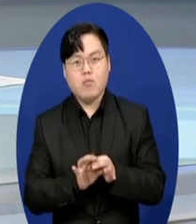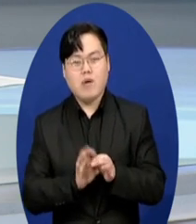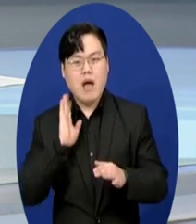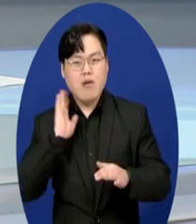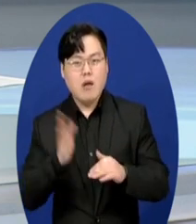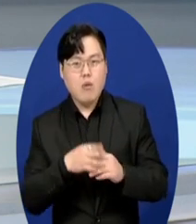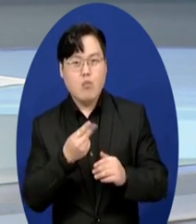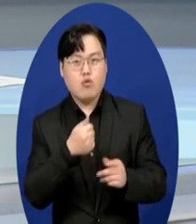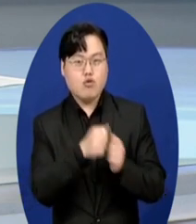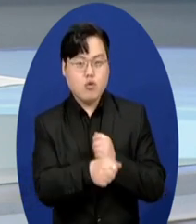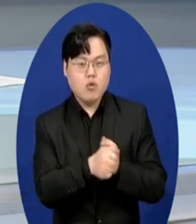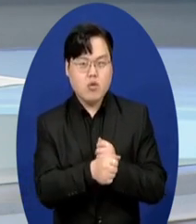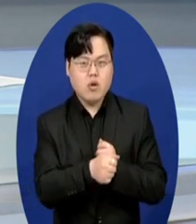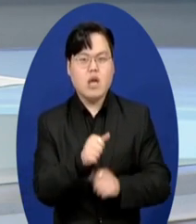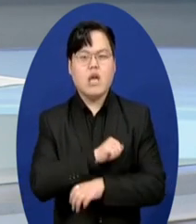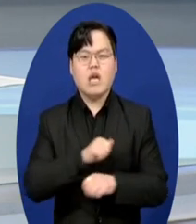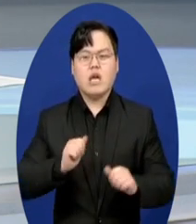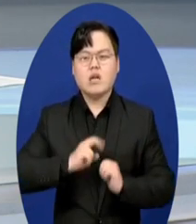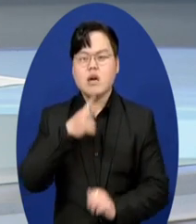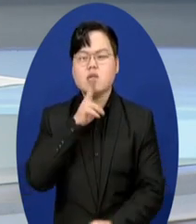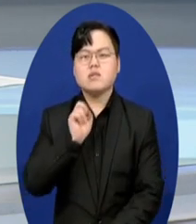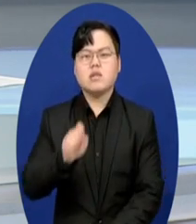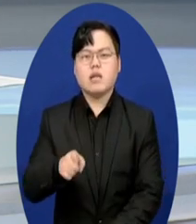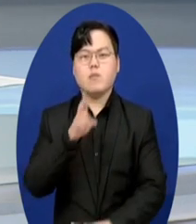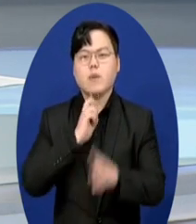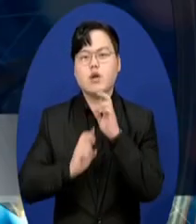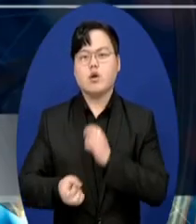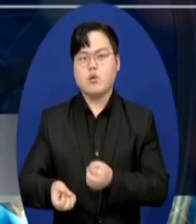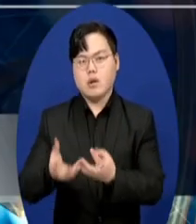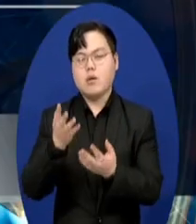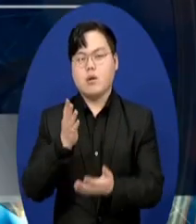байгаа төгрөг бүрийн төлөөс нь эргэж болоход нөлөөлж байна.